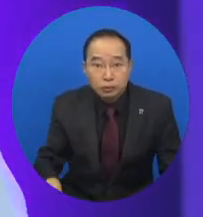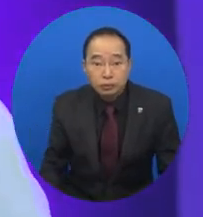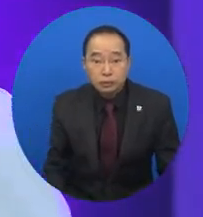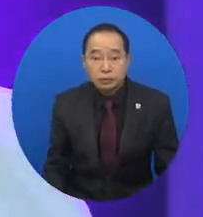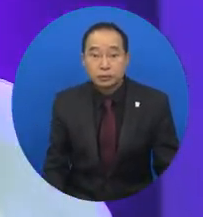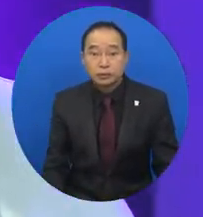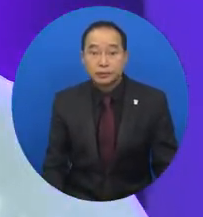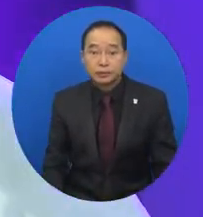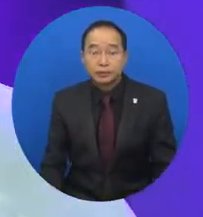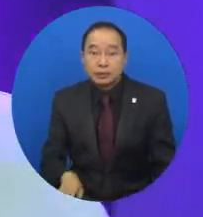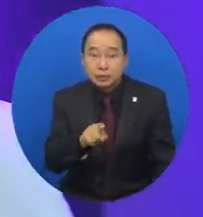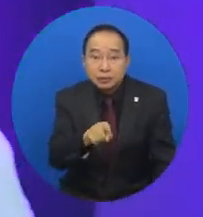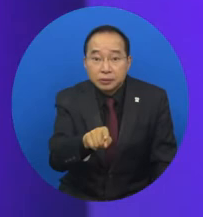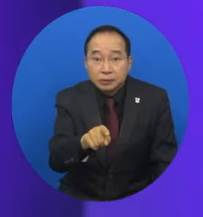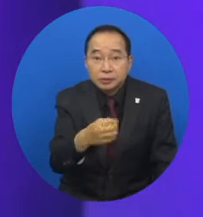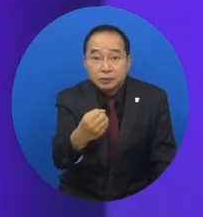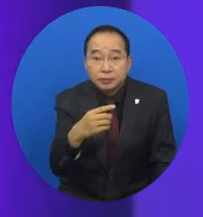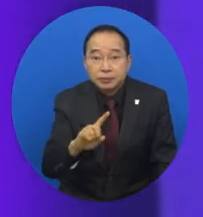했더니